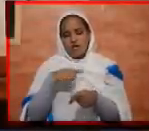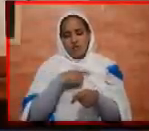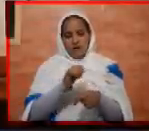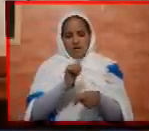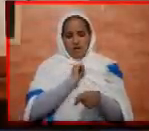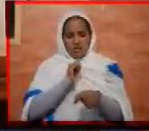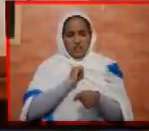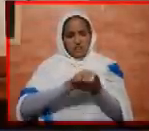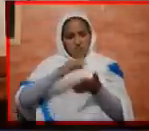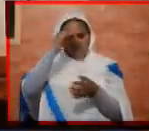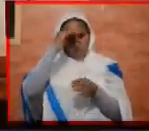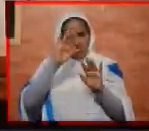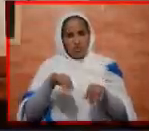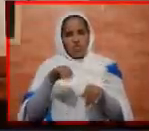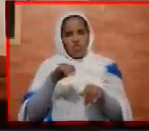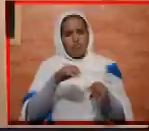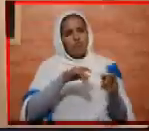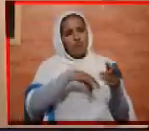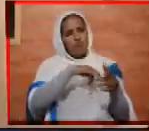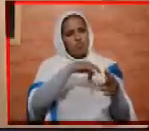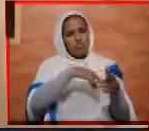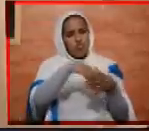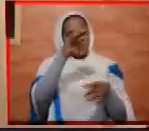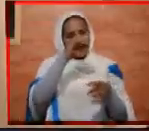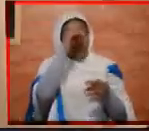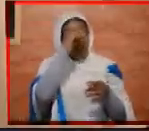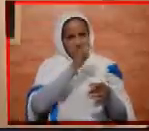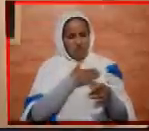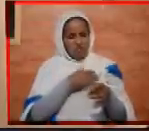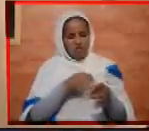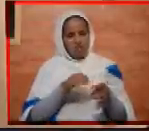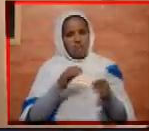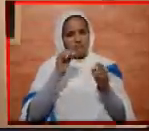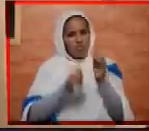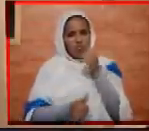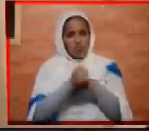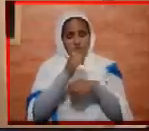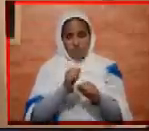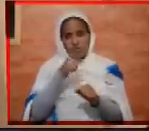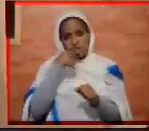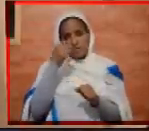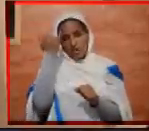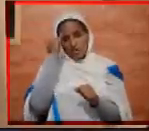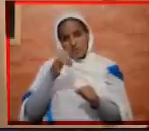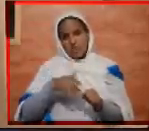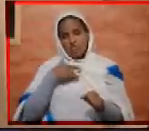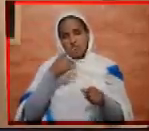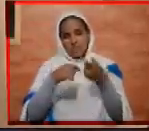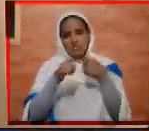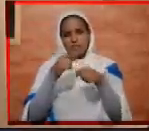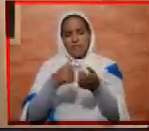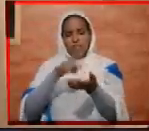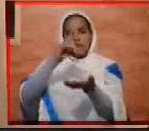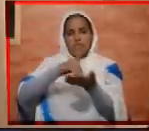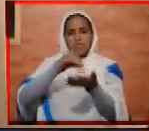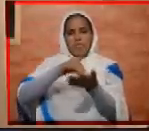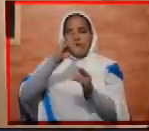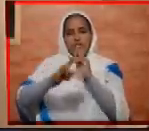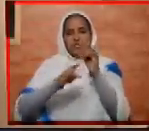አሉታዊ ተጽዕኖ የሚፈጥረው የለም። እንደ ሰው ጥንካሬ እና እንደ ሰው ተፈጥሮ እንትን መቼም